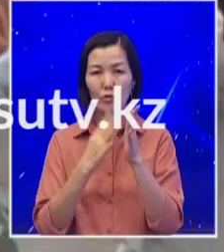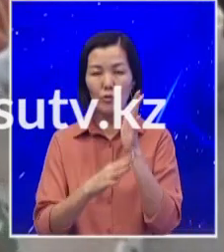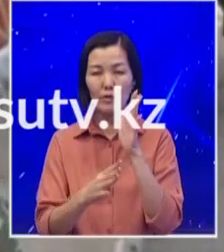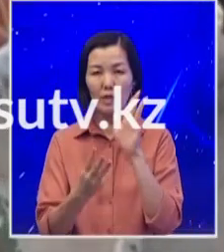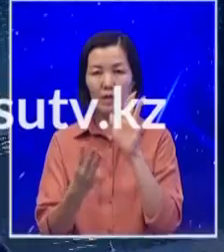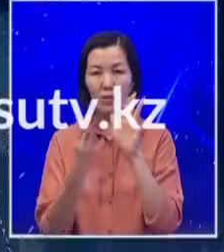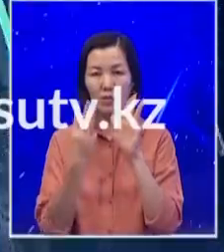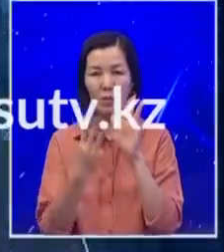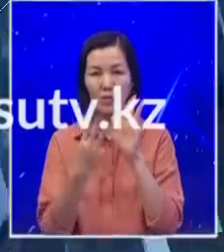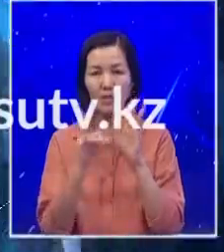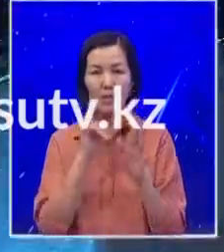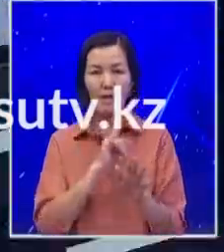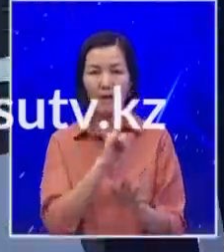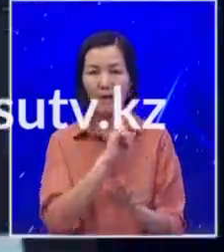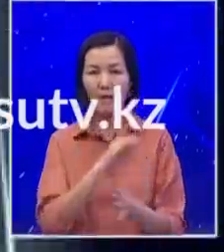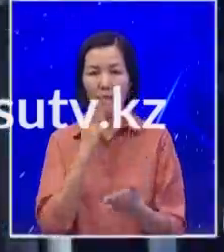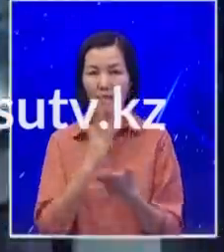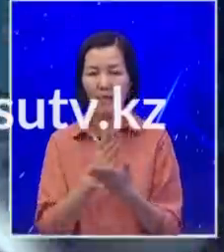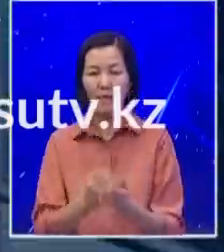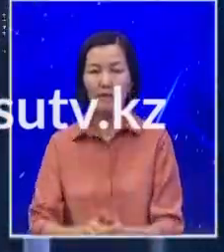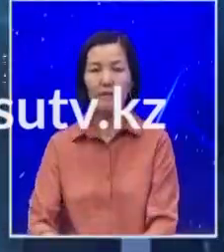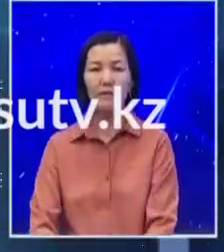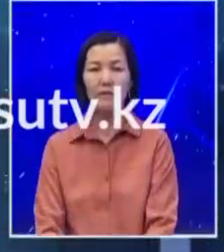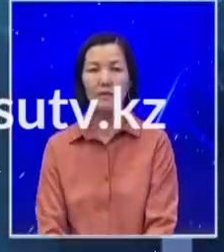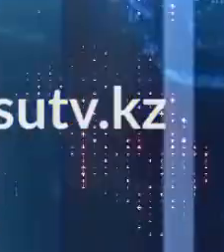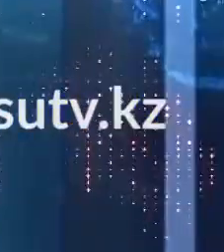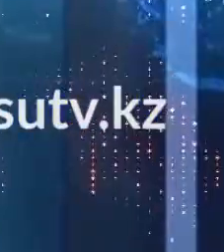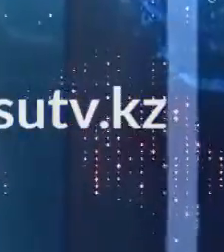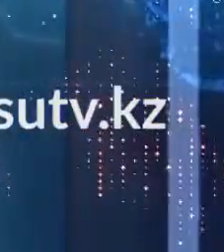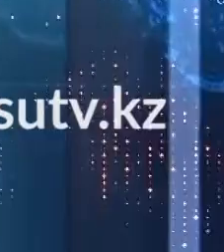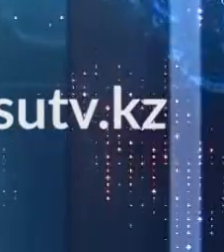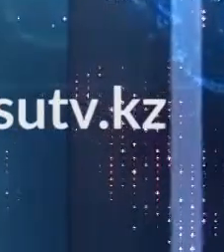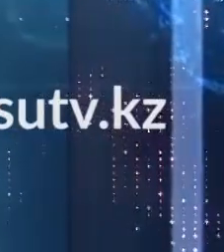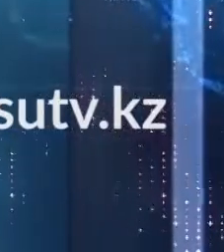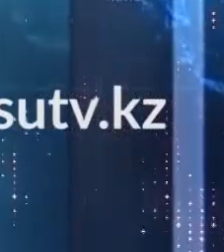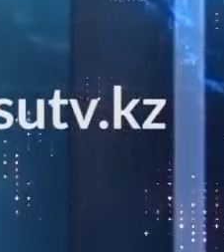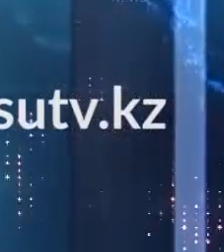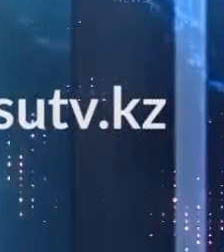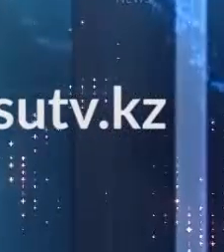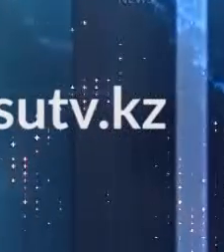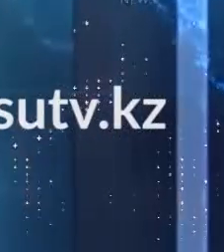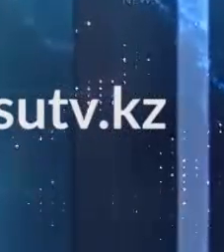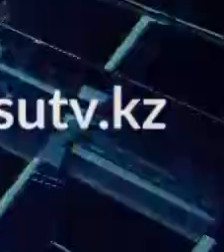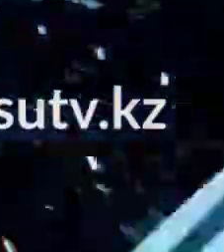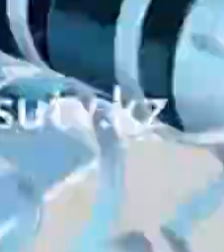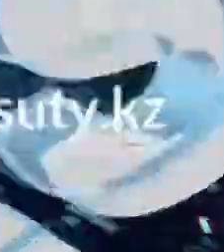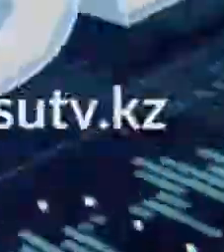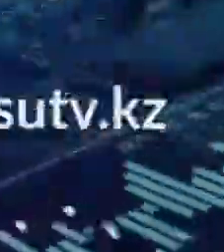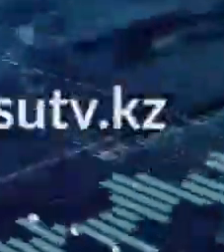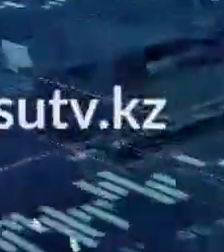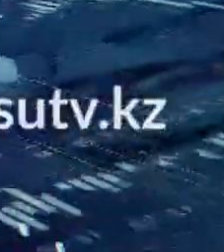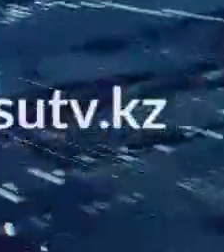494 әйел бар. Құрманжан Қасымжанұлы, Аманжолы Жомартұлы, Жетісу арнасы.